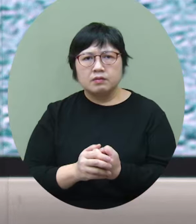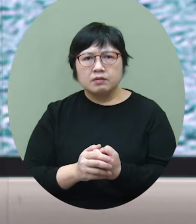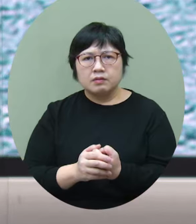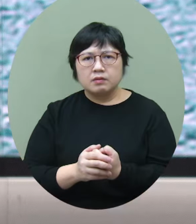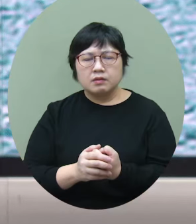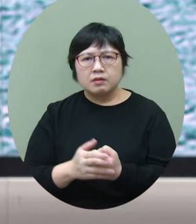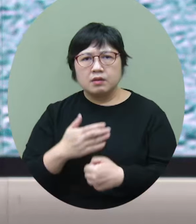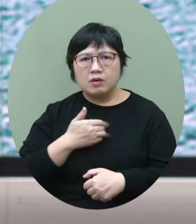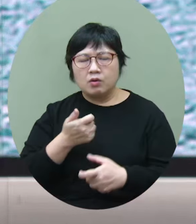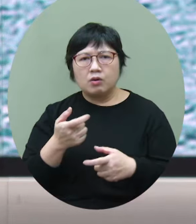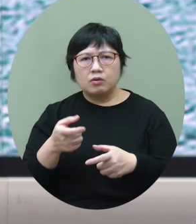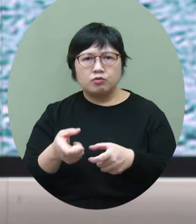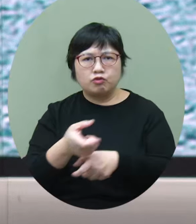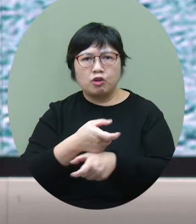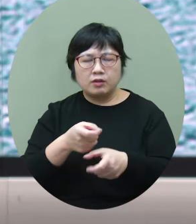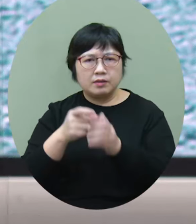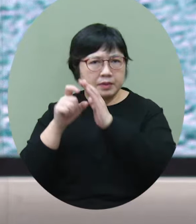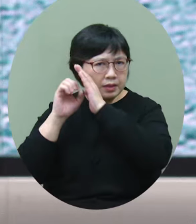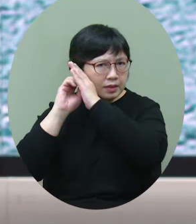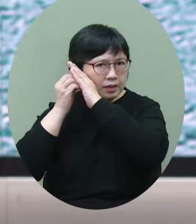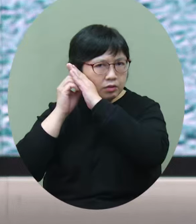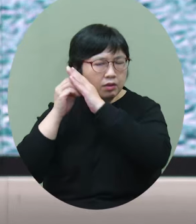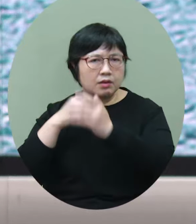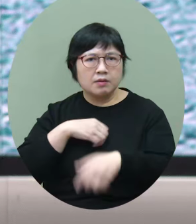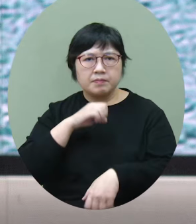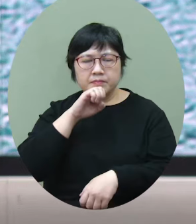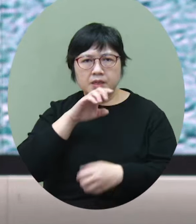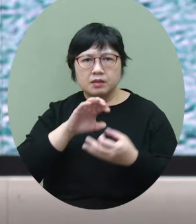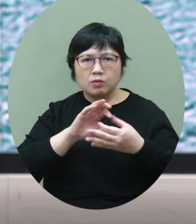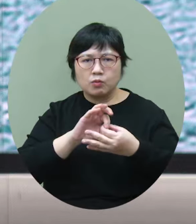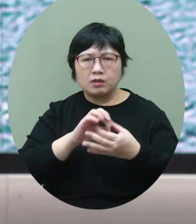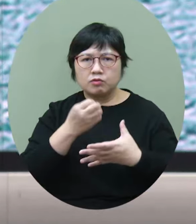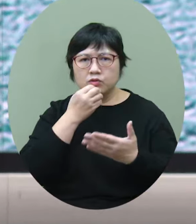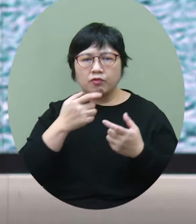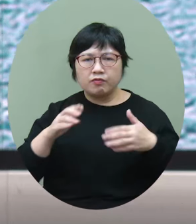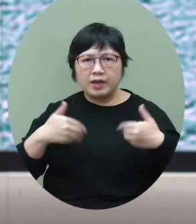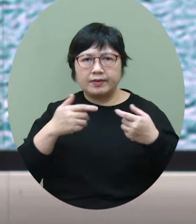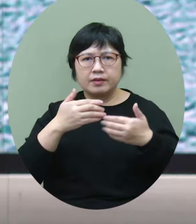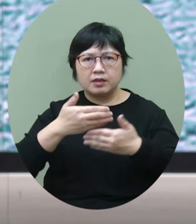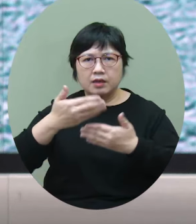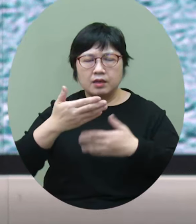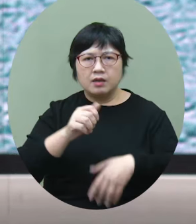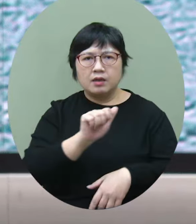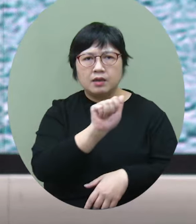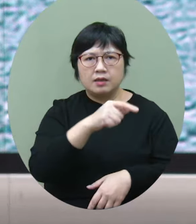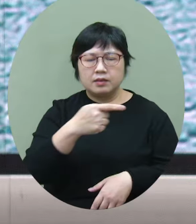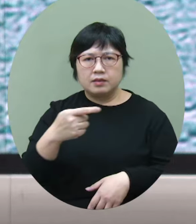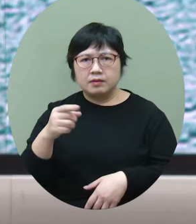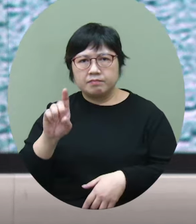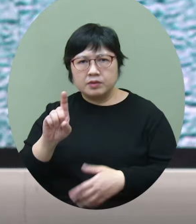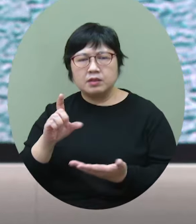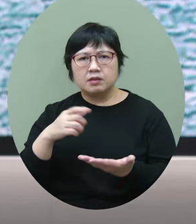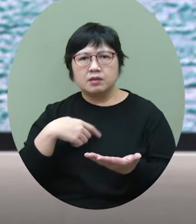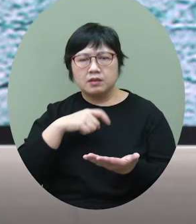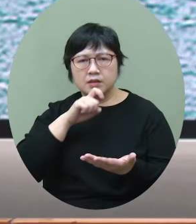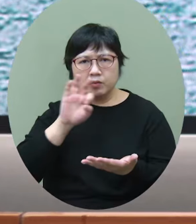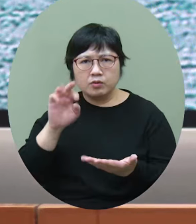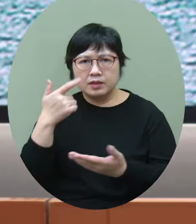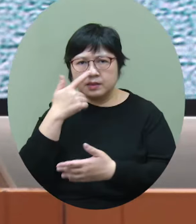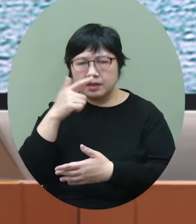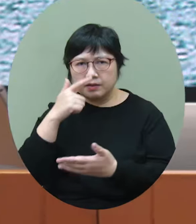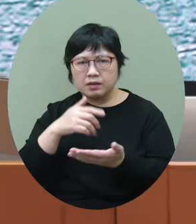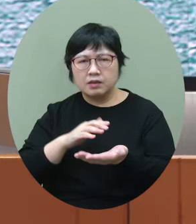你好，商台嘅，想問一下咧，關於即係東發大廈嗰度先啦，即係其實有冇發現喺 A 至 D 座，即係各自有冇發現一啲新嘅個案